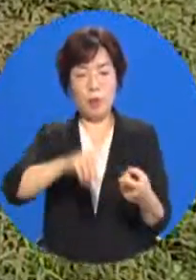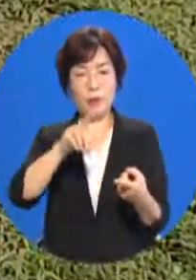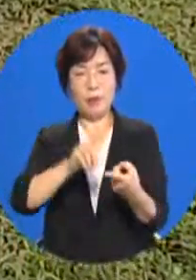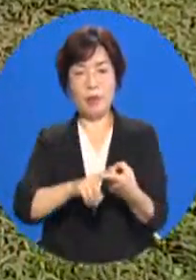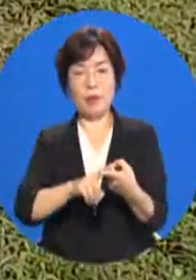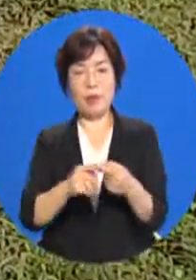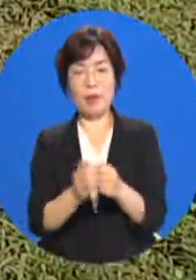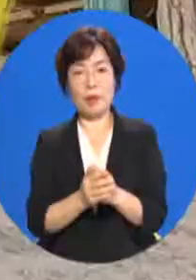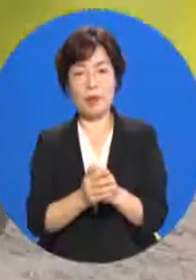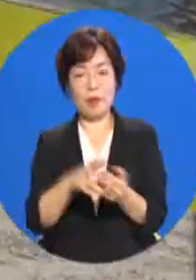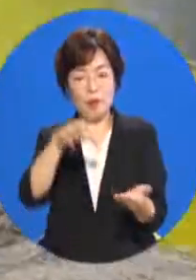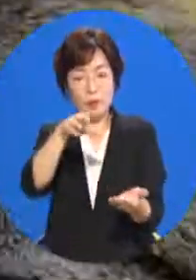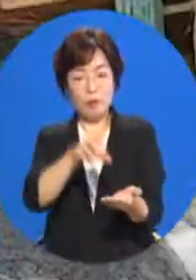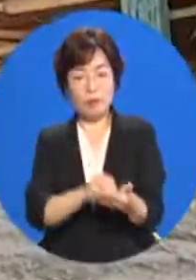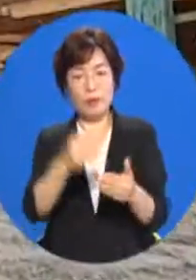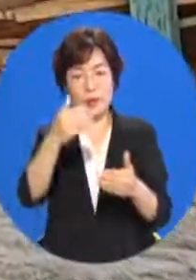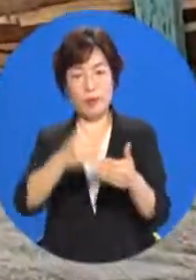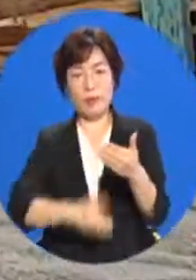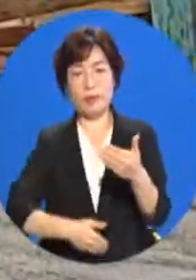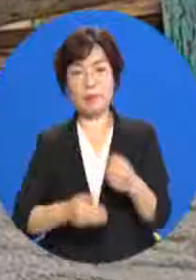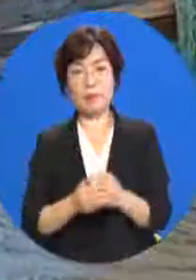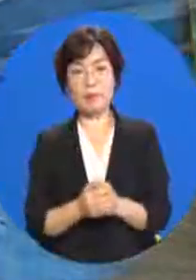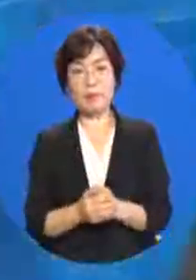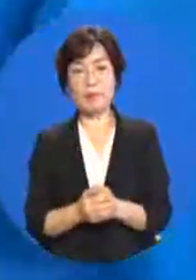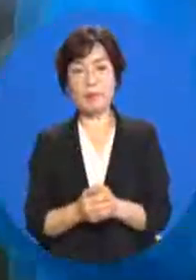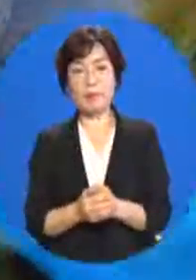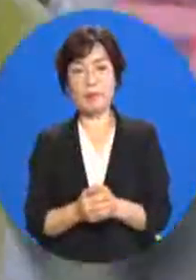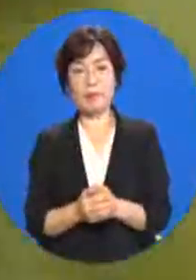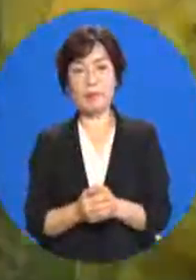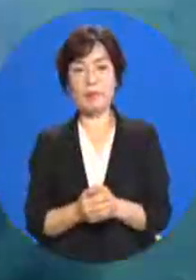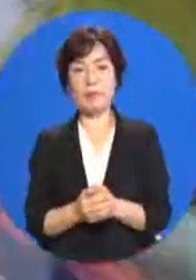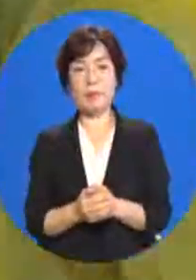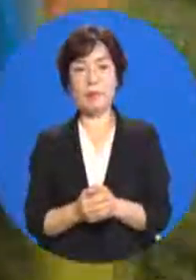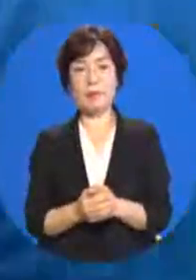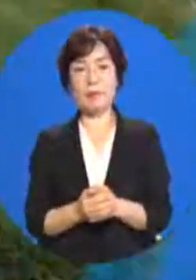것인지도 화제가 되고 있습니다. MBC 뉴스 장용기입니다.